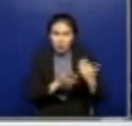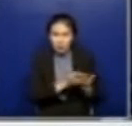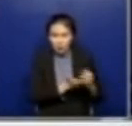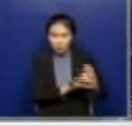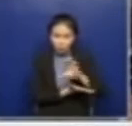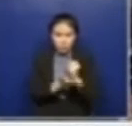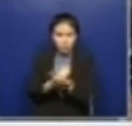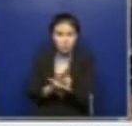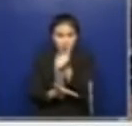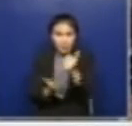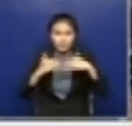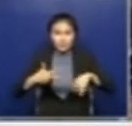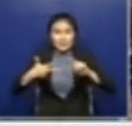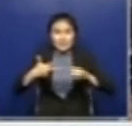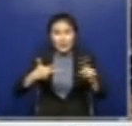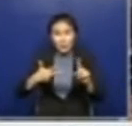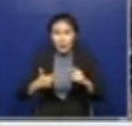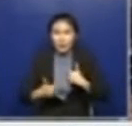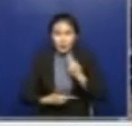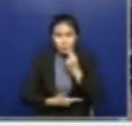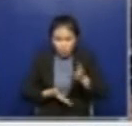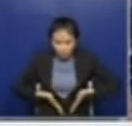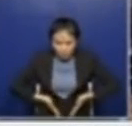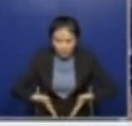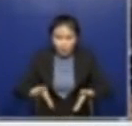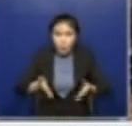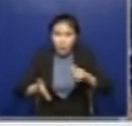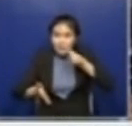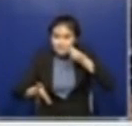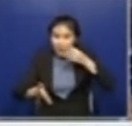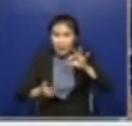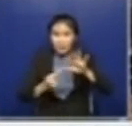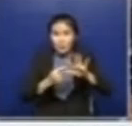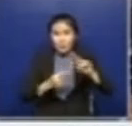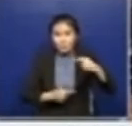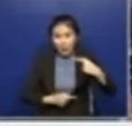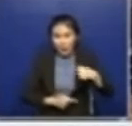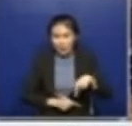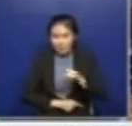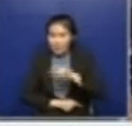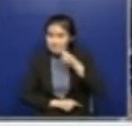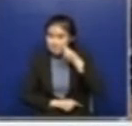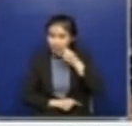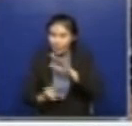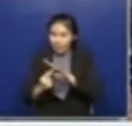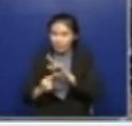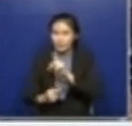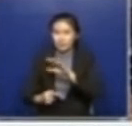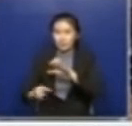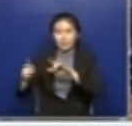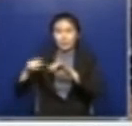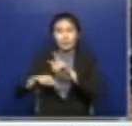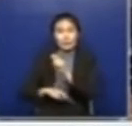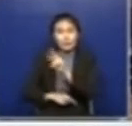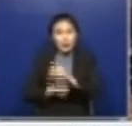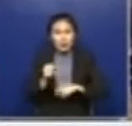คะเรื่องที่3ของงบประมาณซ่อมแซมถนนบ้านฝางไปบ้านเขื่อนของตำบลบ้านเหล่าอำเภอบ้านฝางซึ่งถ่